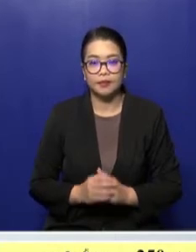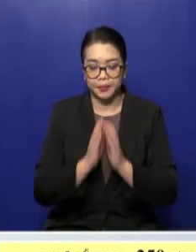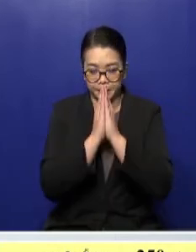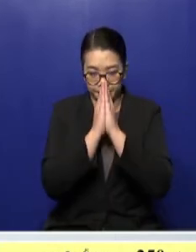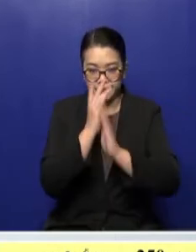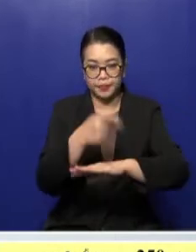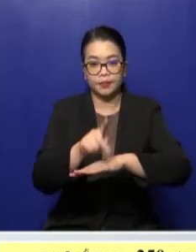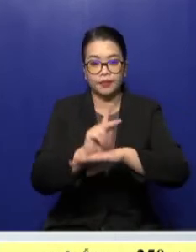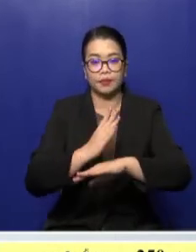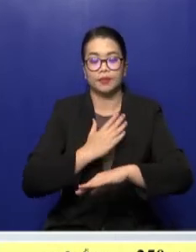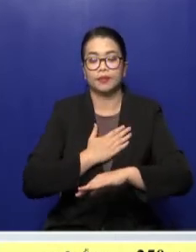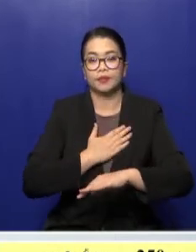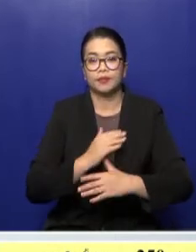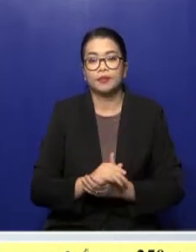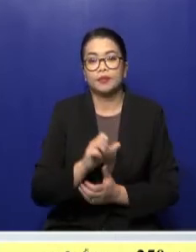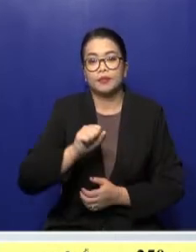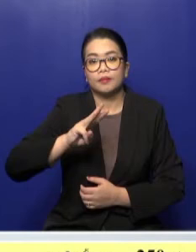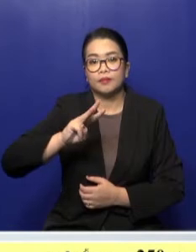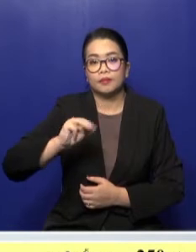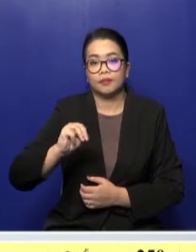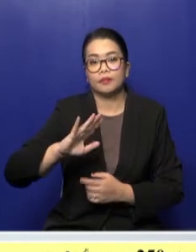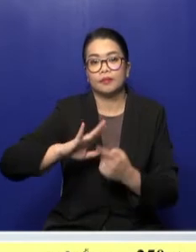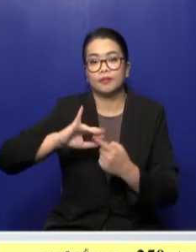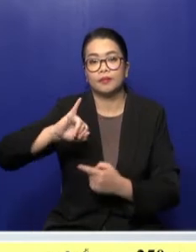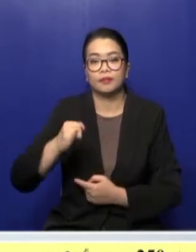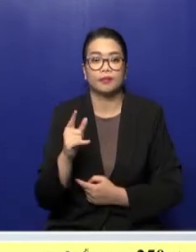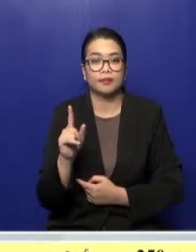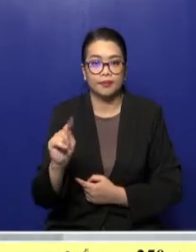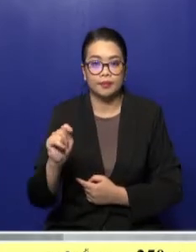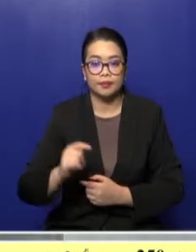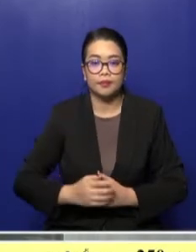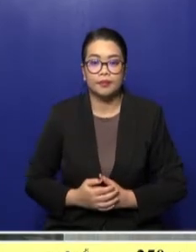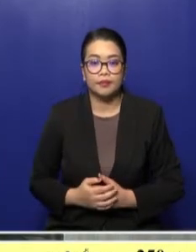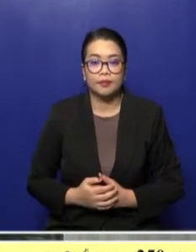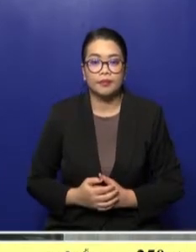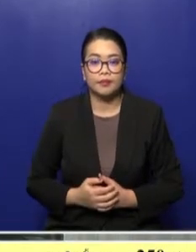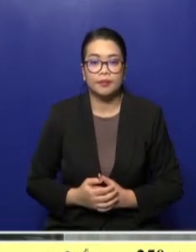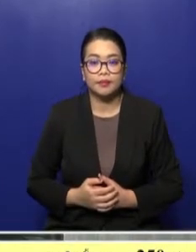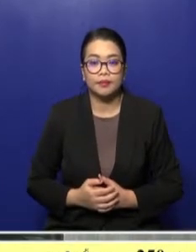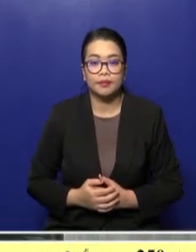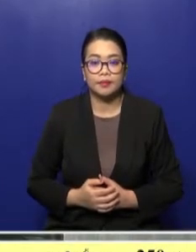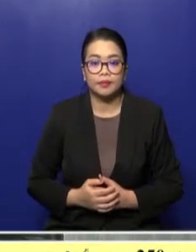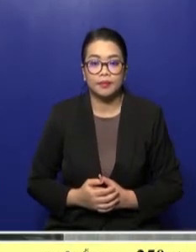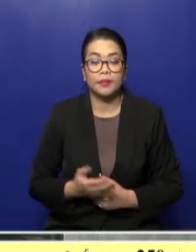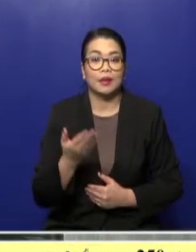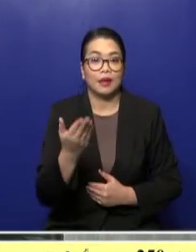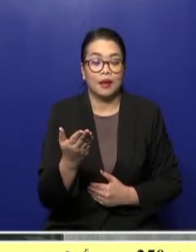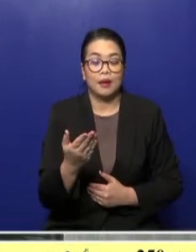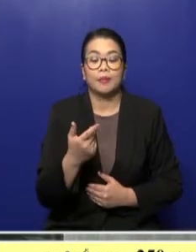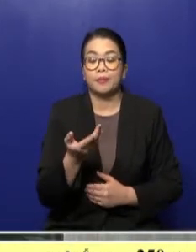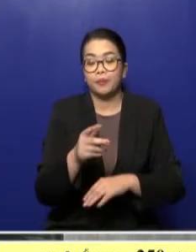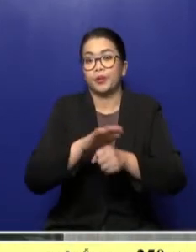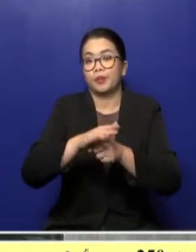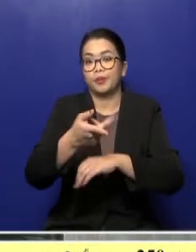สมเจตน์บุญถนอมสมาชิกวุฒิสภาเนื่องจากว่าผมค่ะญาติสิ่งที่ประธานก้าวไปถึงเรื่องกฎหมาย